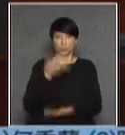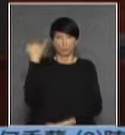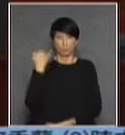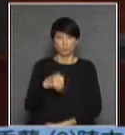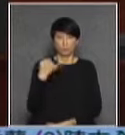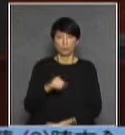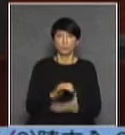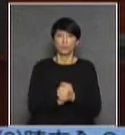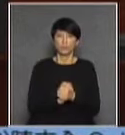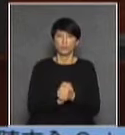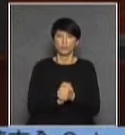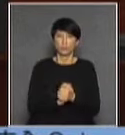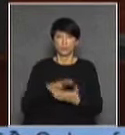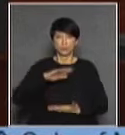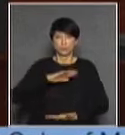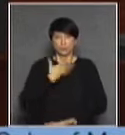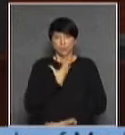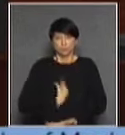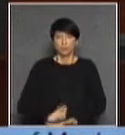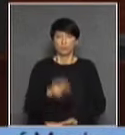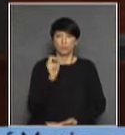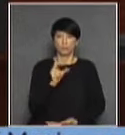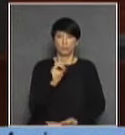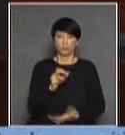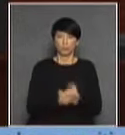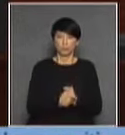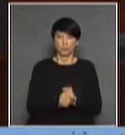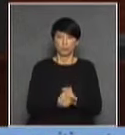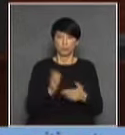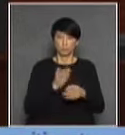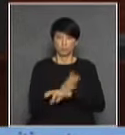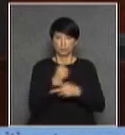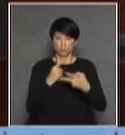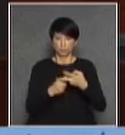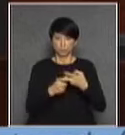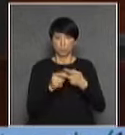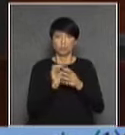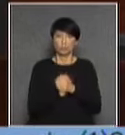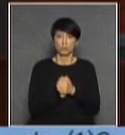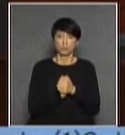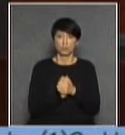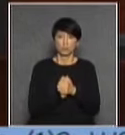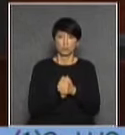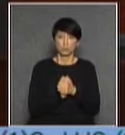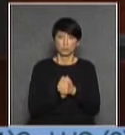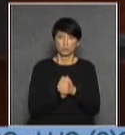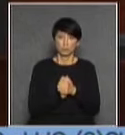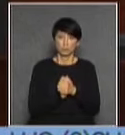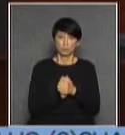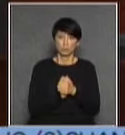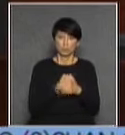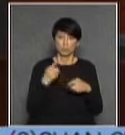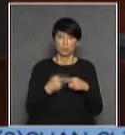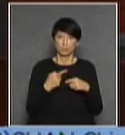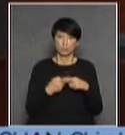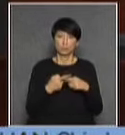善呢個士氣，同埋前線員工，同埋對社工嚟講呢，我即係極為呢個